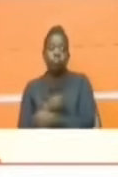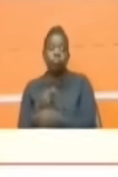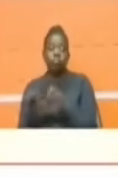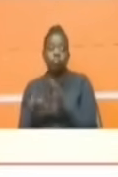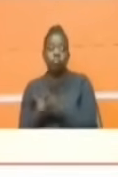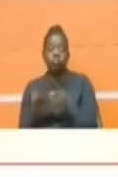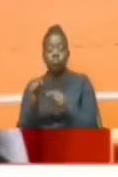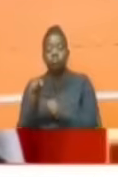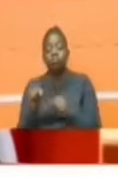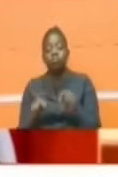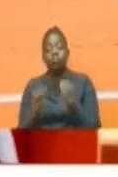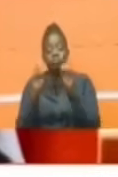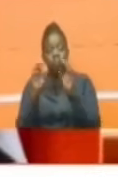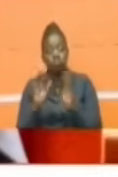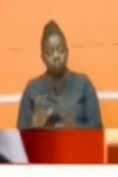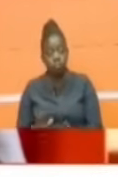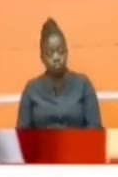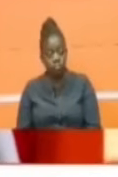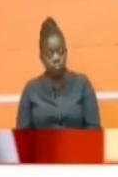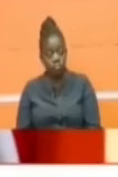agafuga abasomesa.